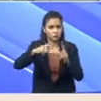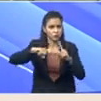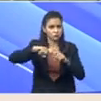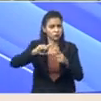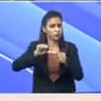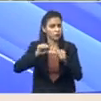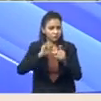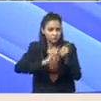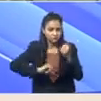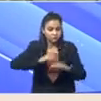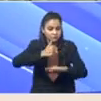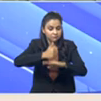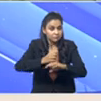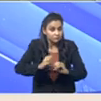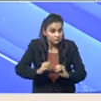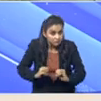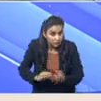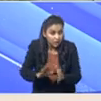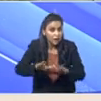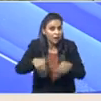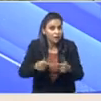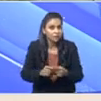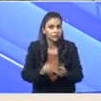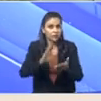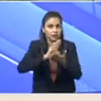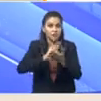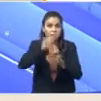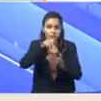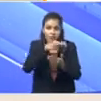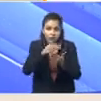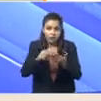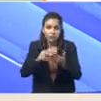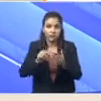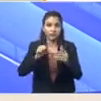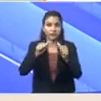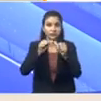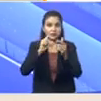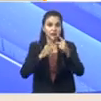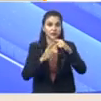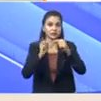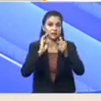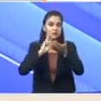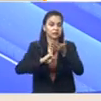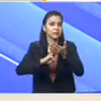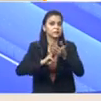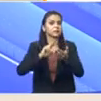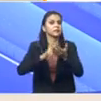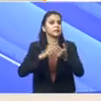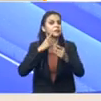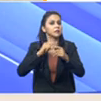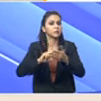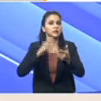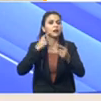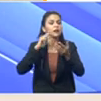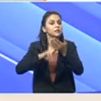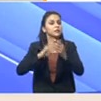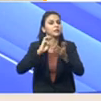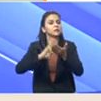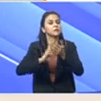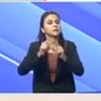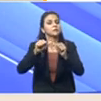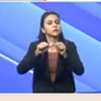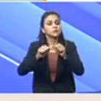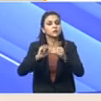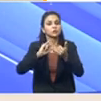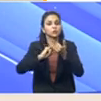ज्यादा इम्प्रेस किया? हैशटैग आत्मनिर्भर इनोवेशन के साथ सोशल मीडिया पर ये